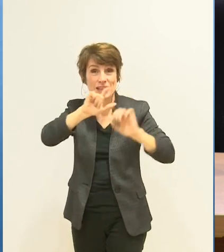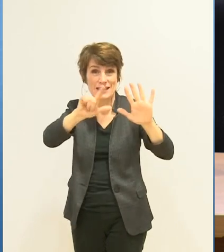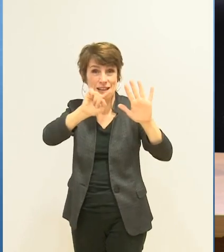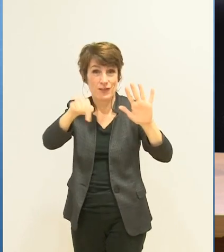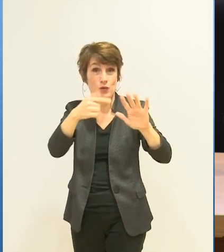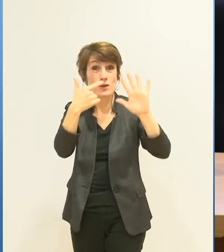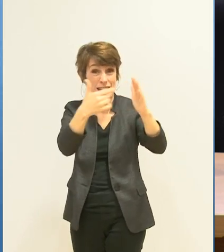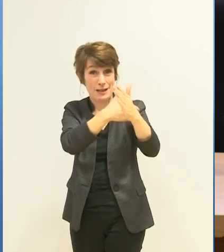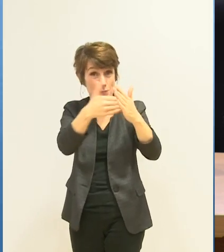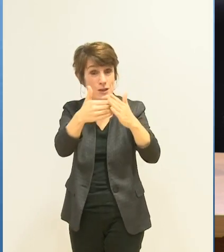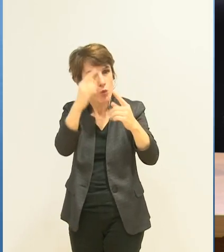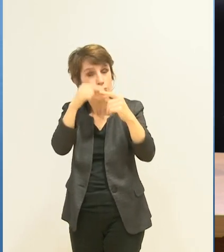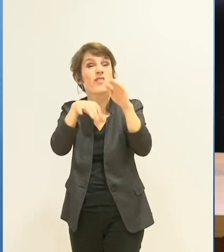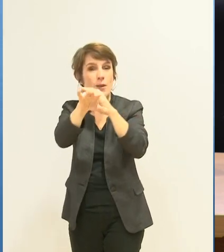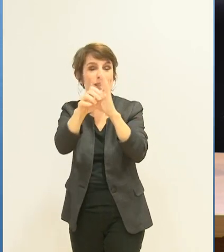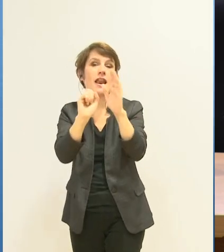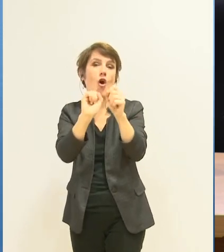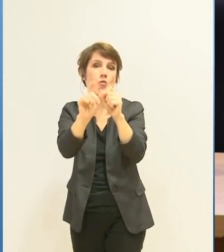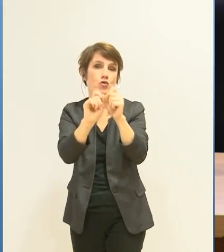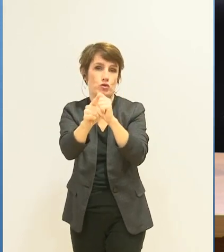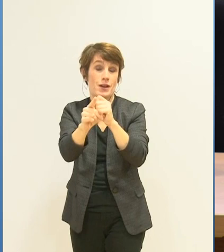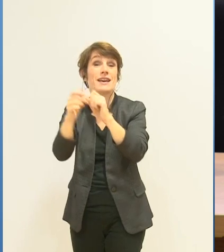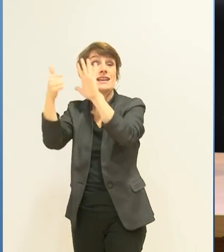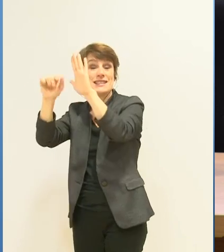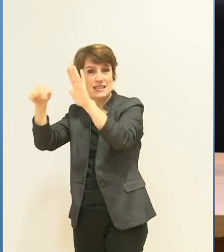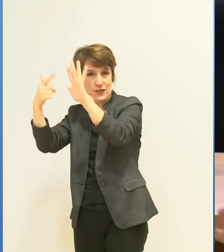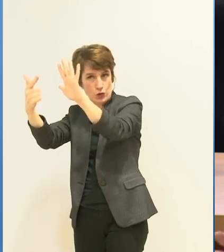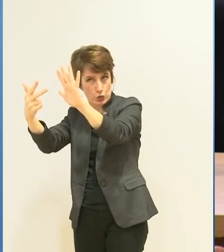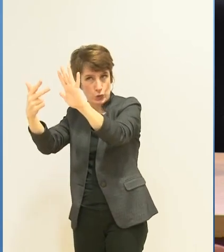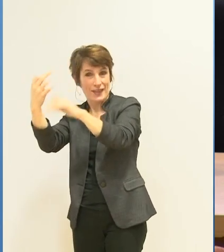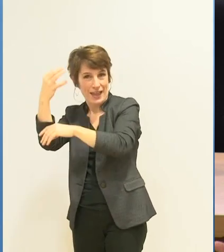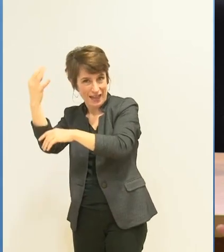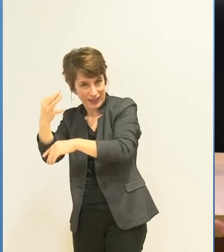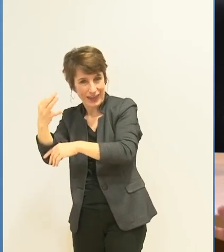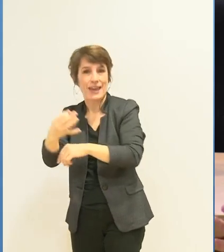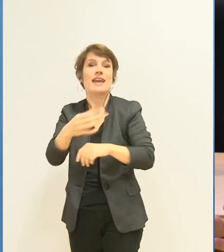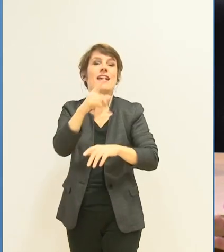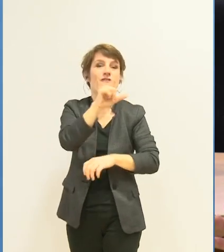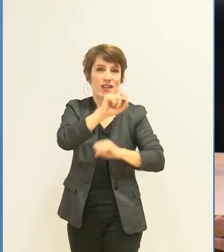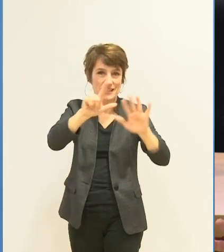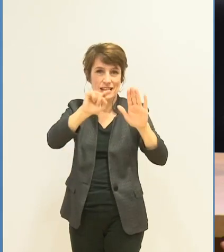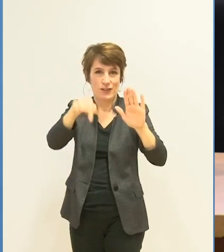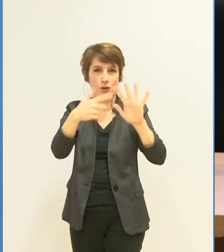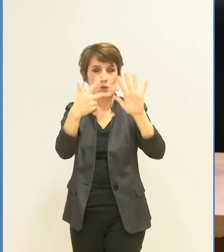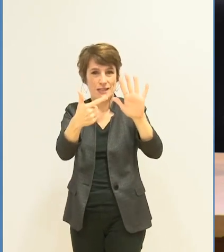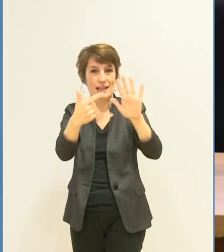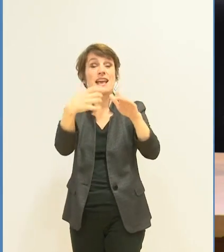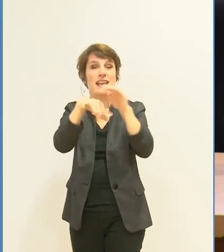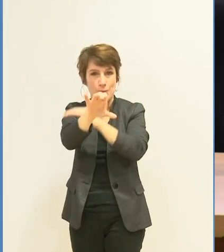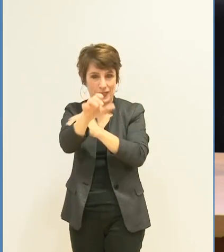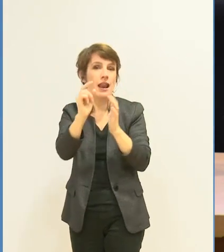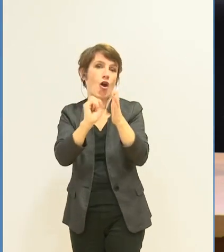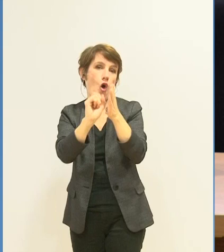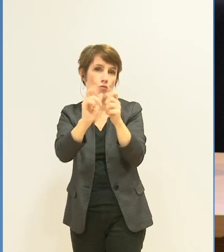capital 6,8 d'intérêt 27,7 de capital vous avez procédé